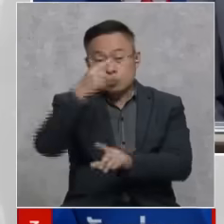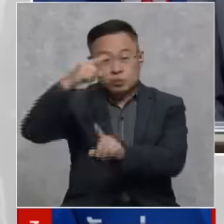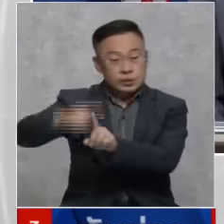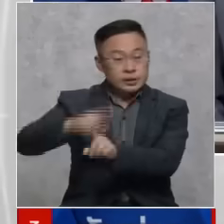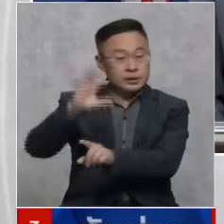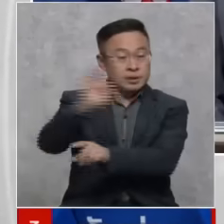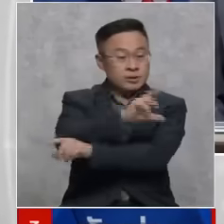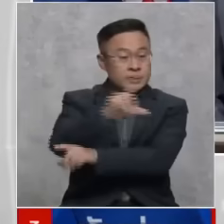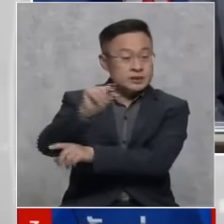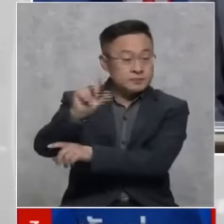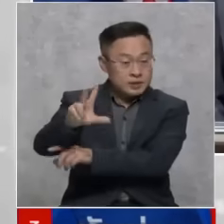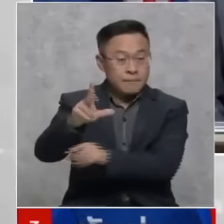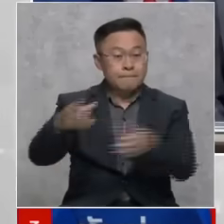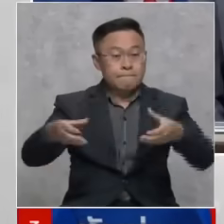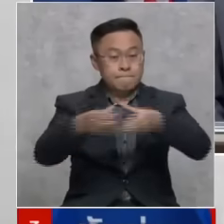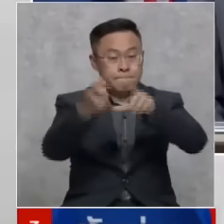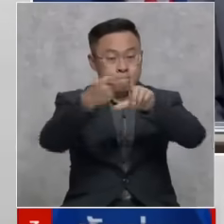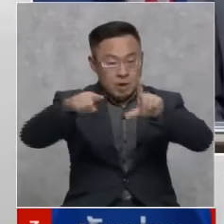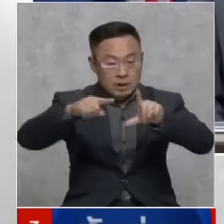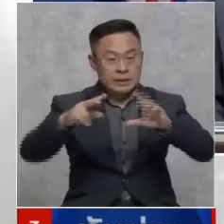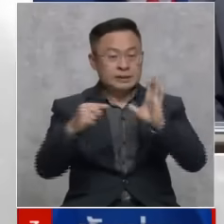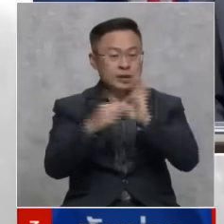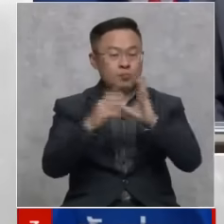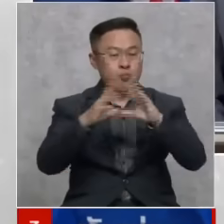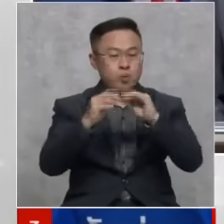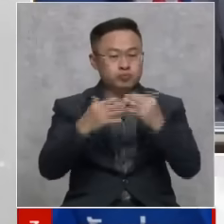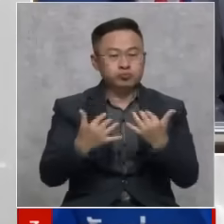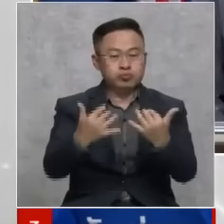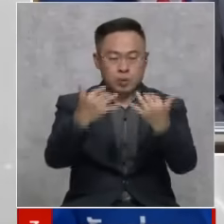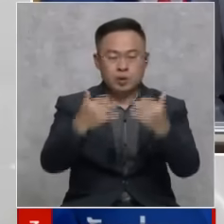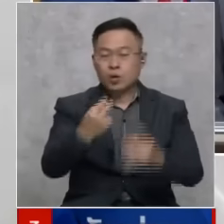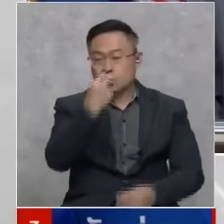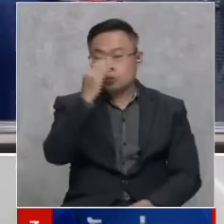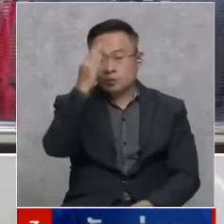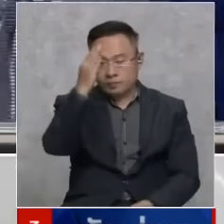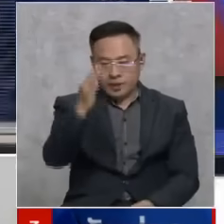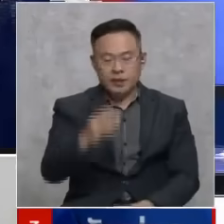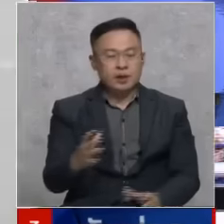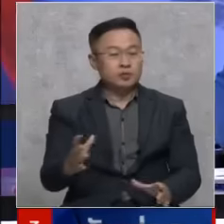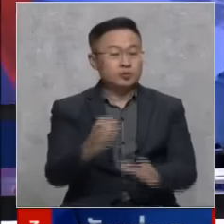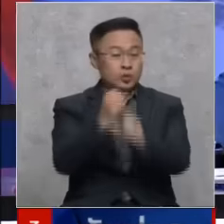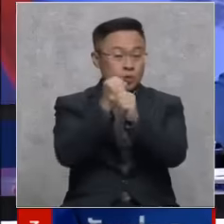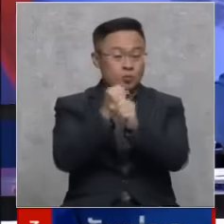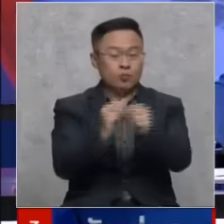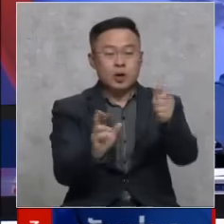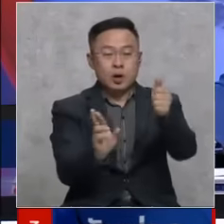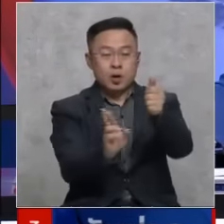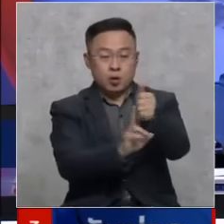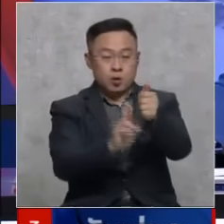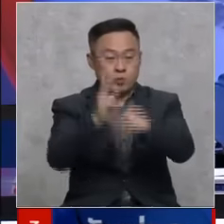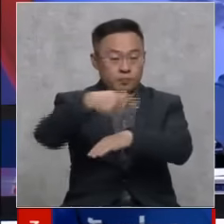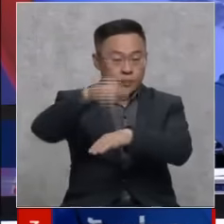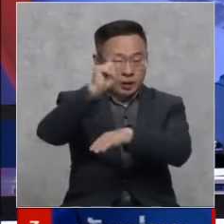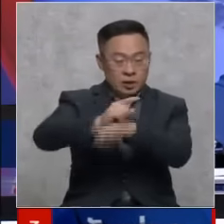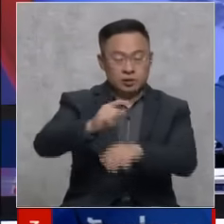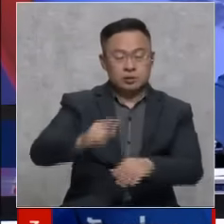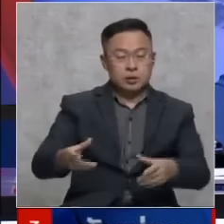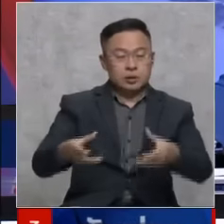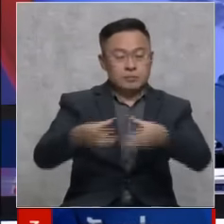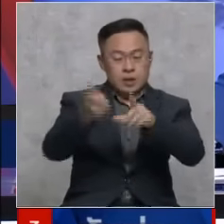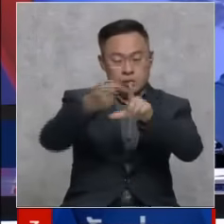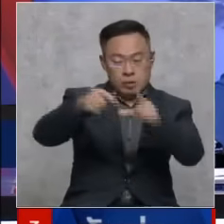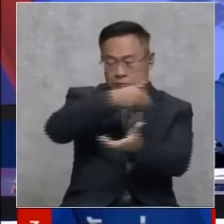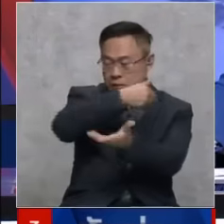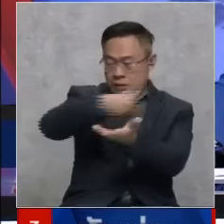วหน้าพักคนใหม่ที่จะไปเป็นผู้นำฝ่ายค้านในสภาเนี่ยเป็นใครกันแน่แล้วสรุปหมออ๋องปฏิพัทธ์จะถูกขับออกไหม ถ้าขับออกก็ต้